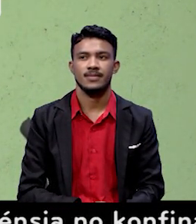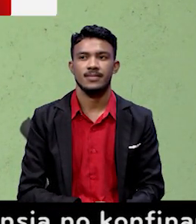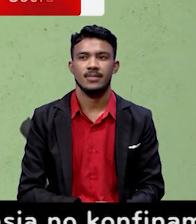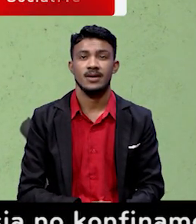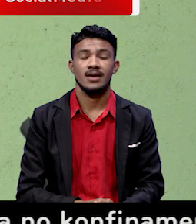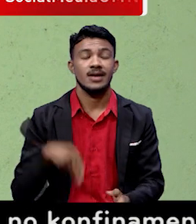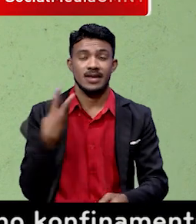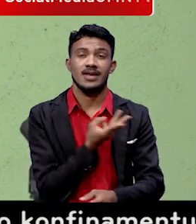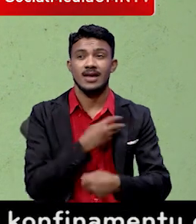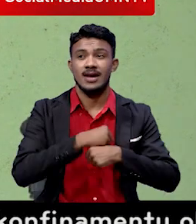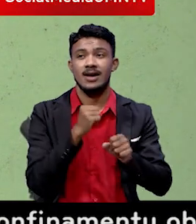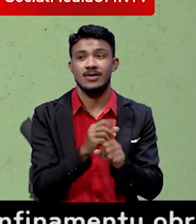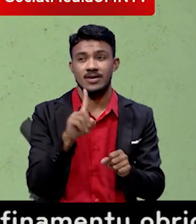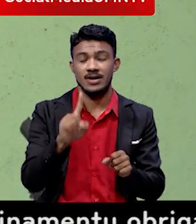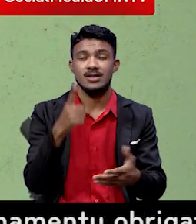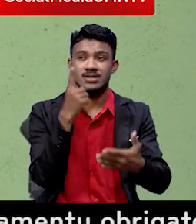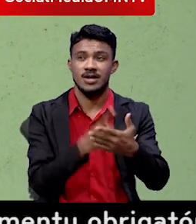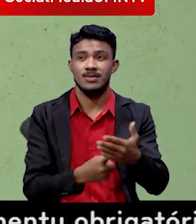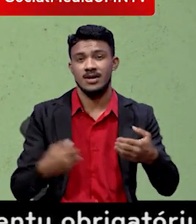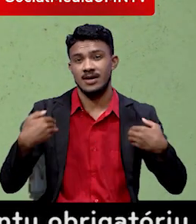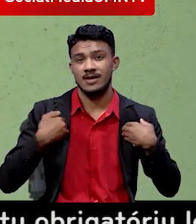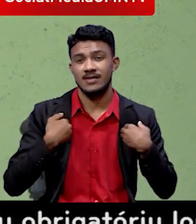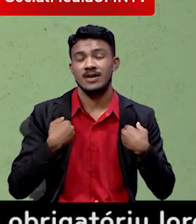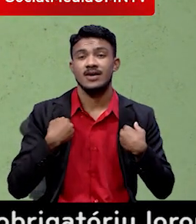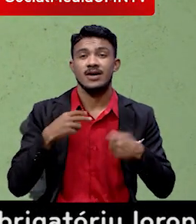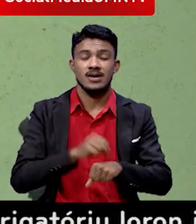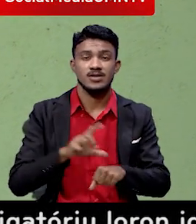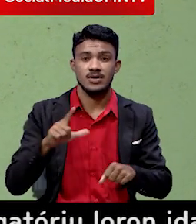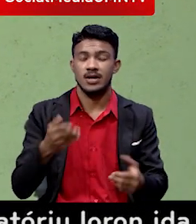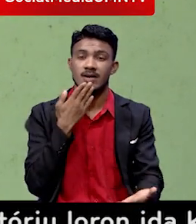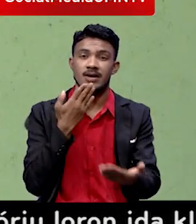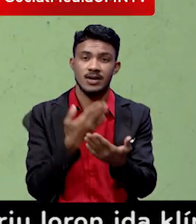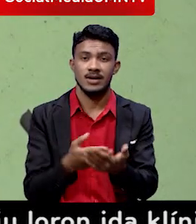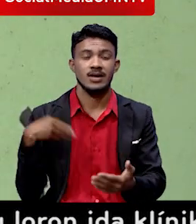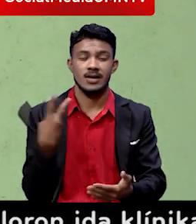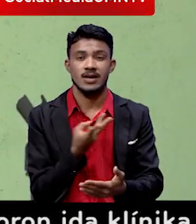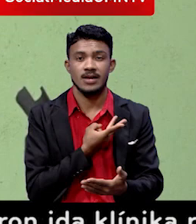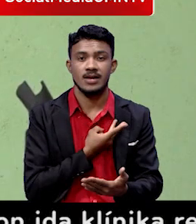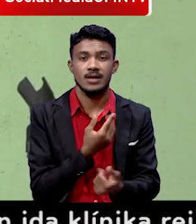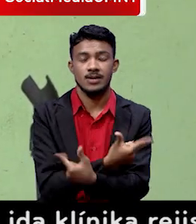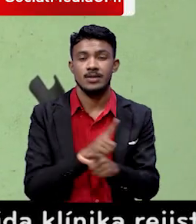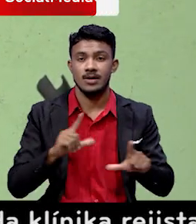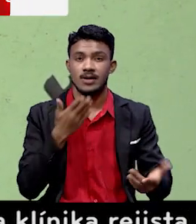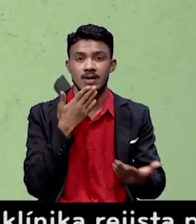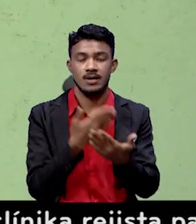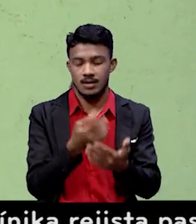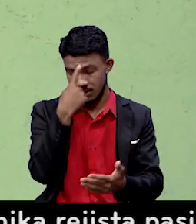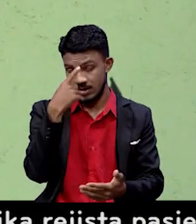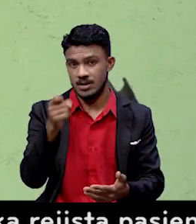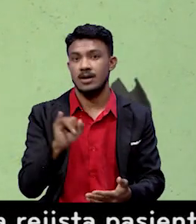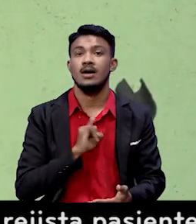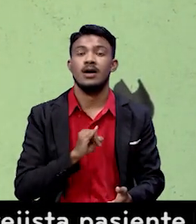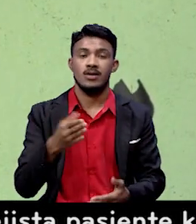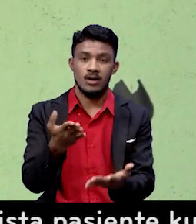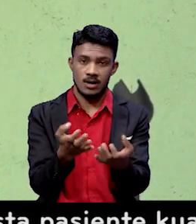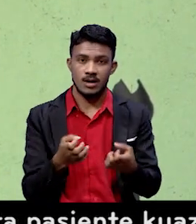Ita kuan halu ida ne, saya dah makonte asai nasionalisme nebe dia, ita patriotisme nebe dia. Tamane, awakar alasan